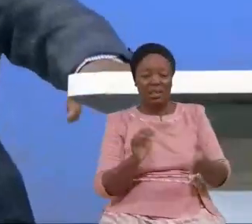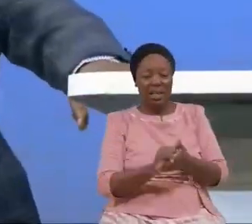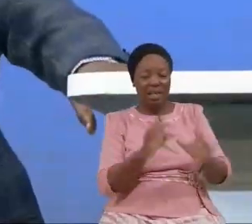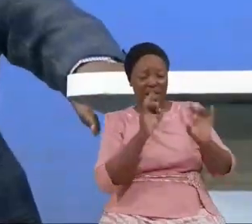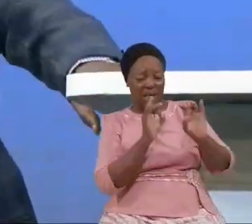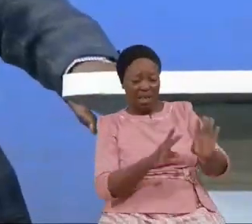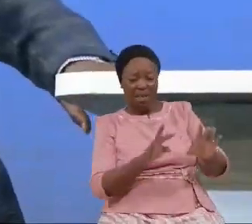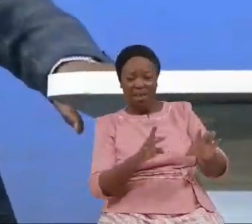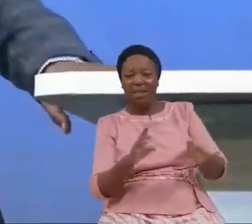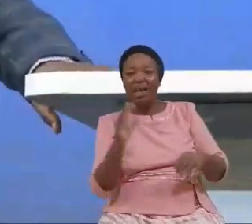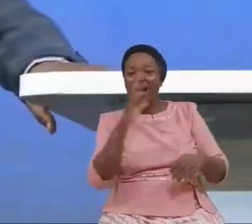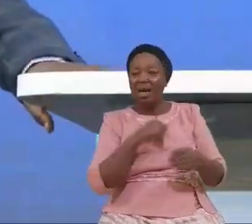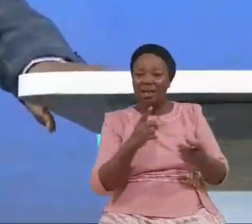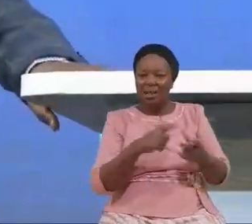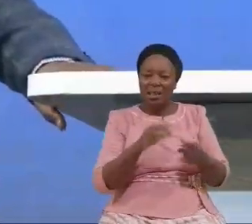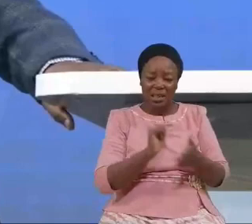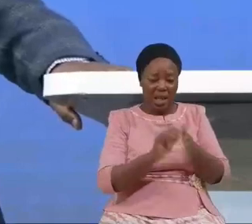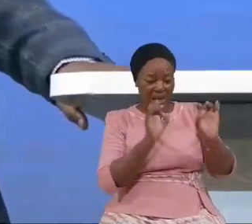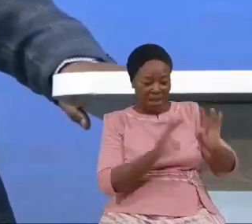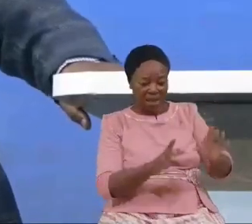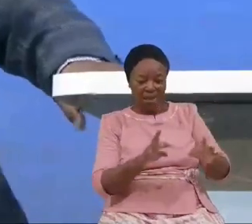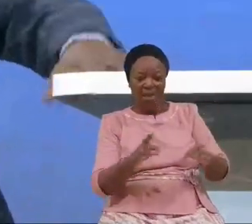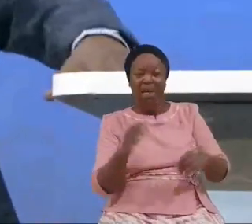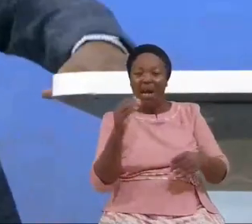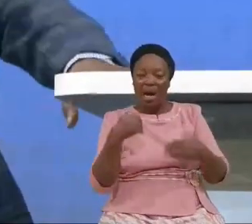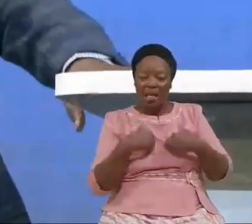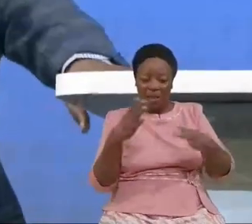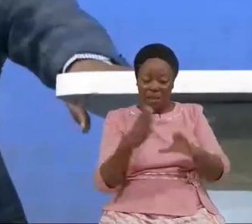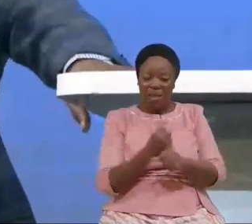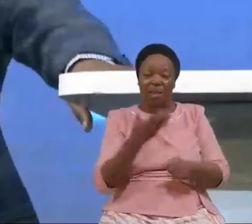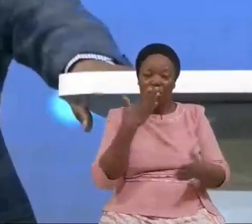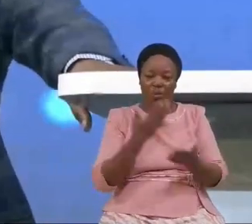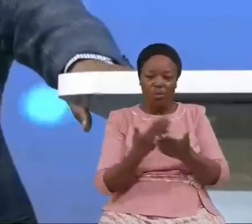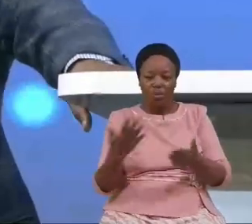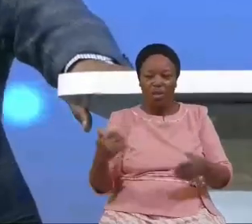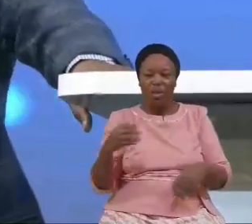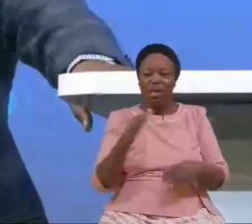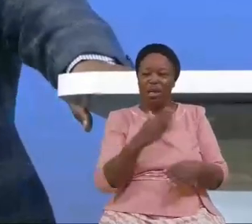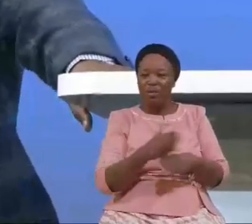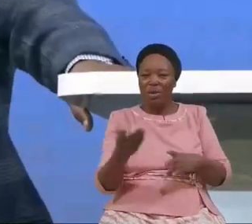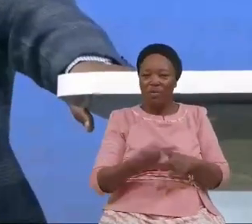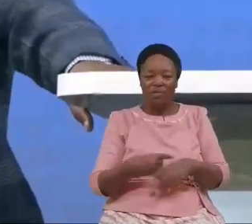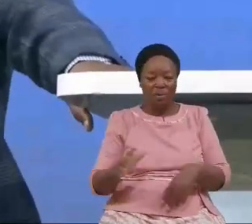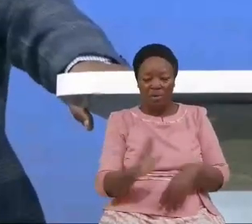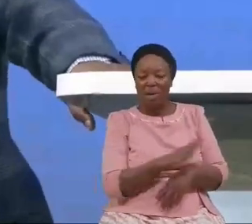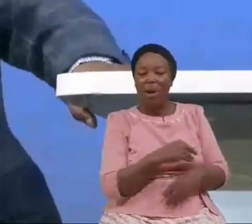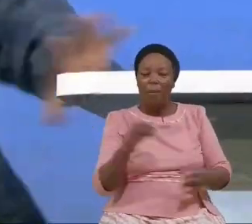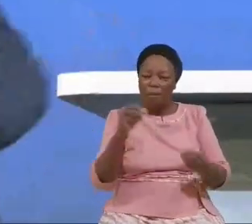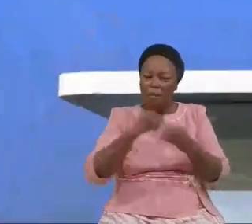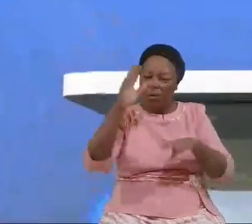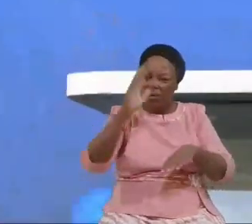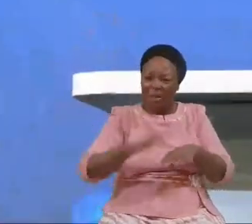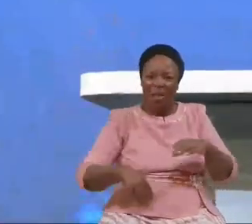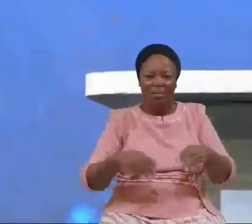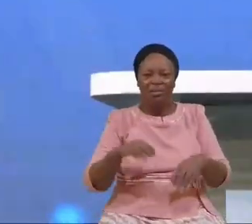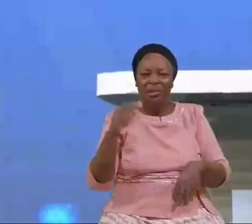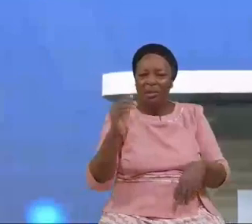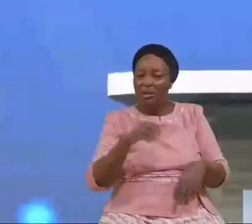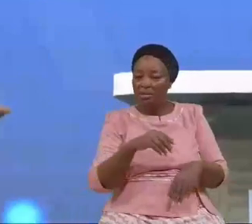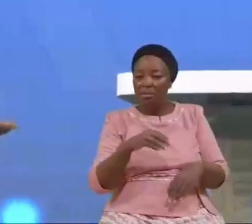haine a saisi les bonnes choses de sa vie plus qu'il ne